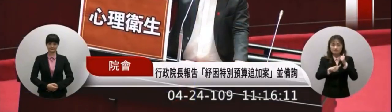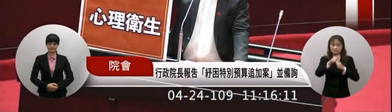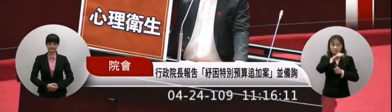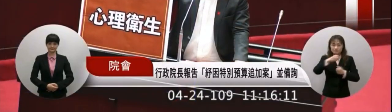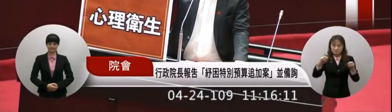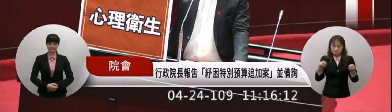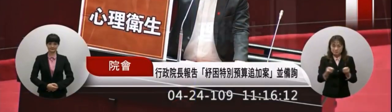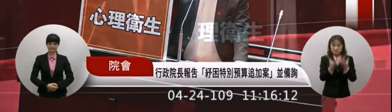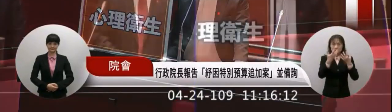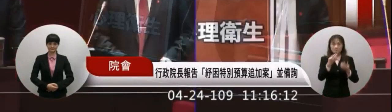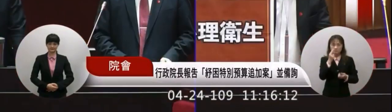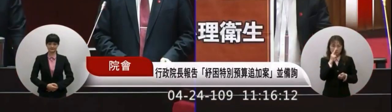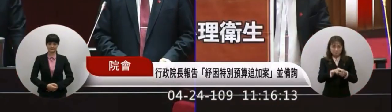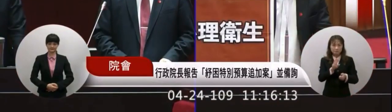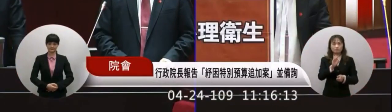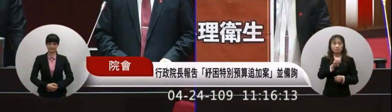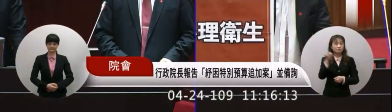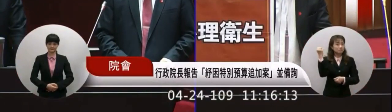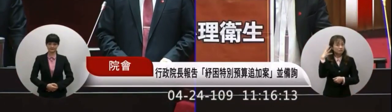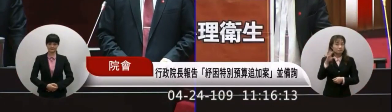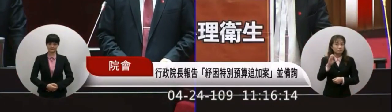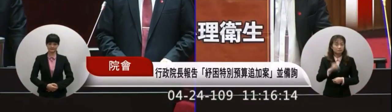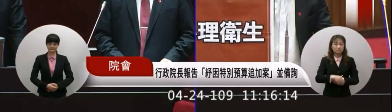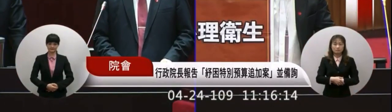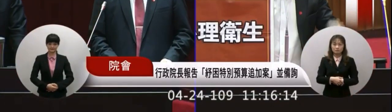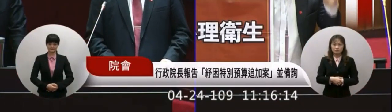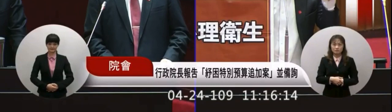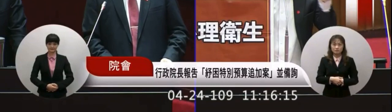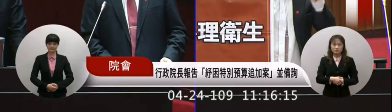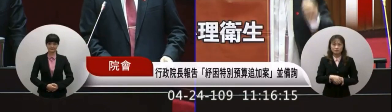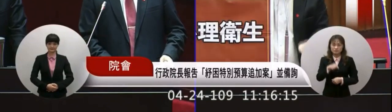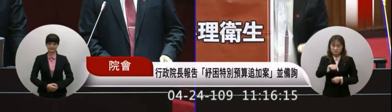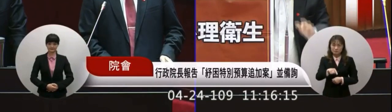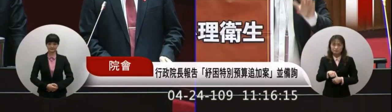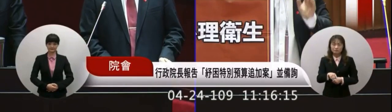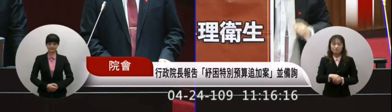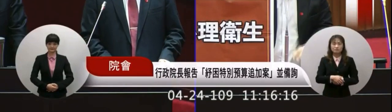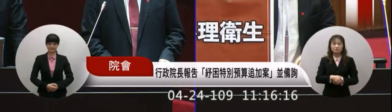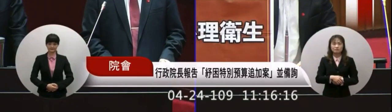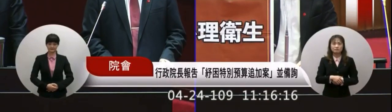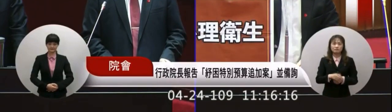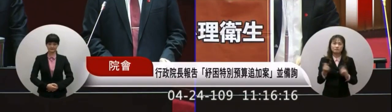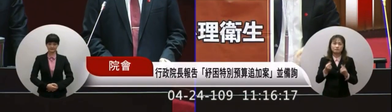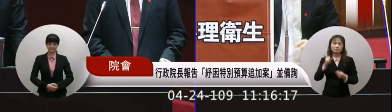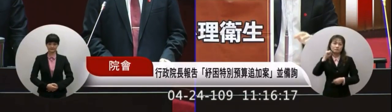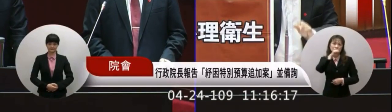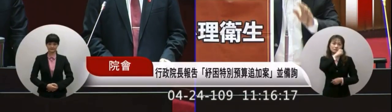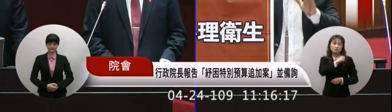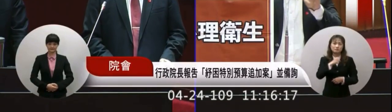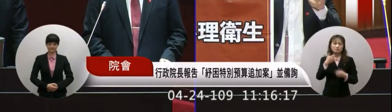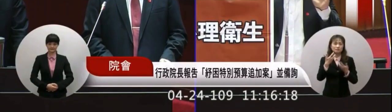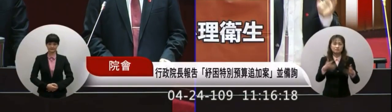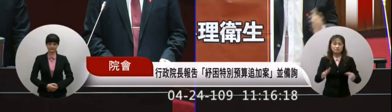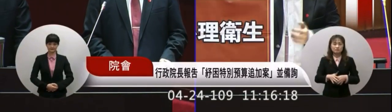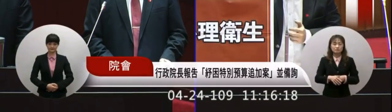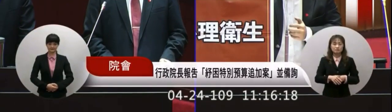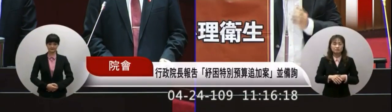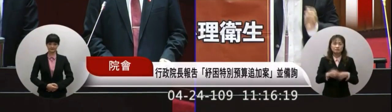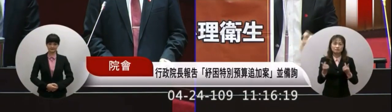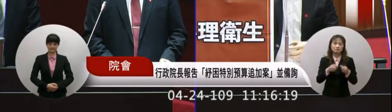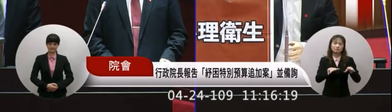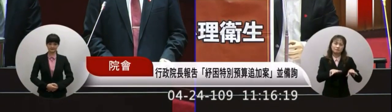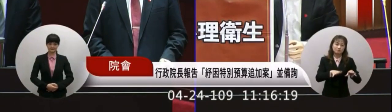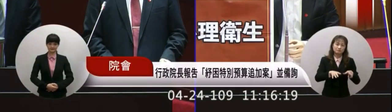难。生物灾难，刚有听过。啊，生物灾难和天灾人祸，因为台湾哦，坦白讲，真侪即个地震